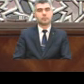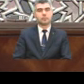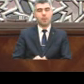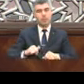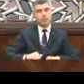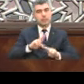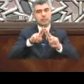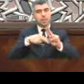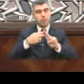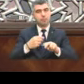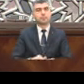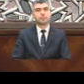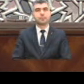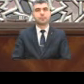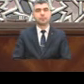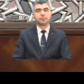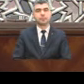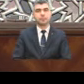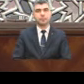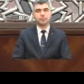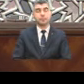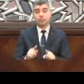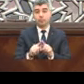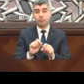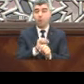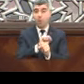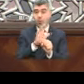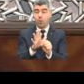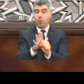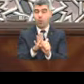السيدات والسادة النواب المحترمين، أن الجائحة